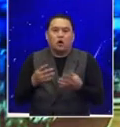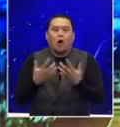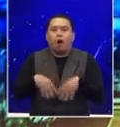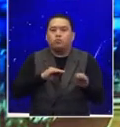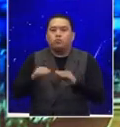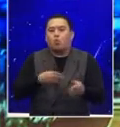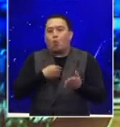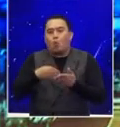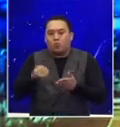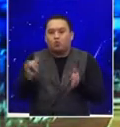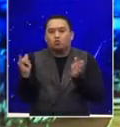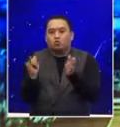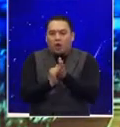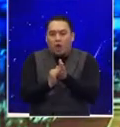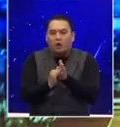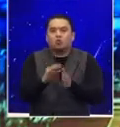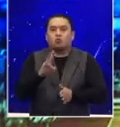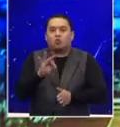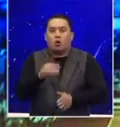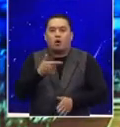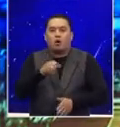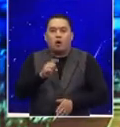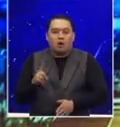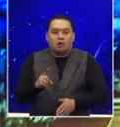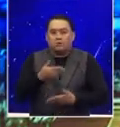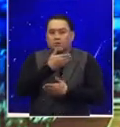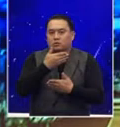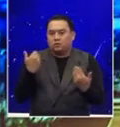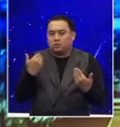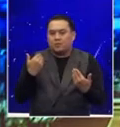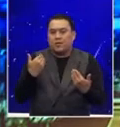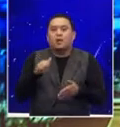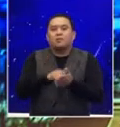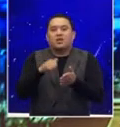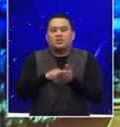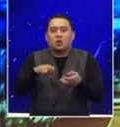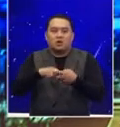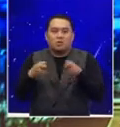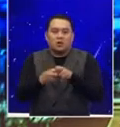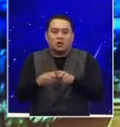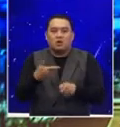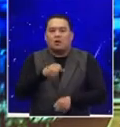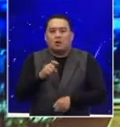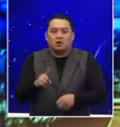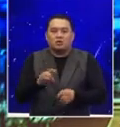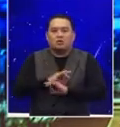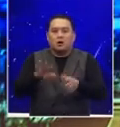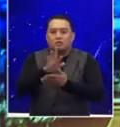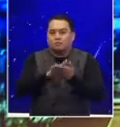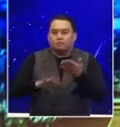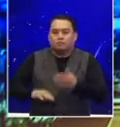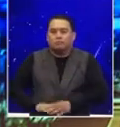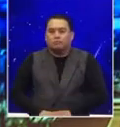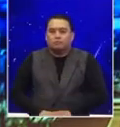уже приобретено и установлено, однако голубого топлива до сих пор нет. О причинах проблем с газоснабжением в городе